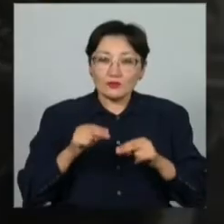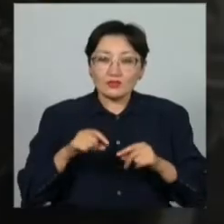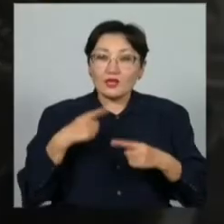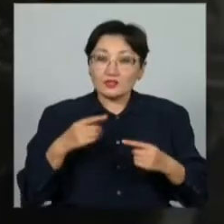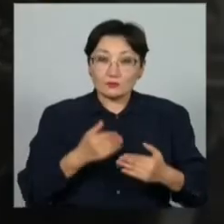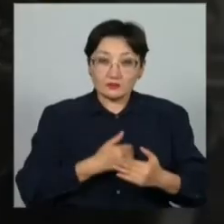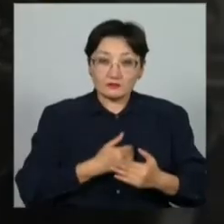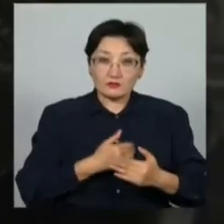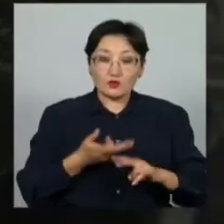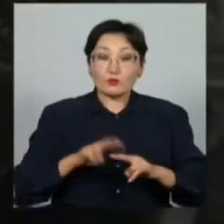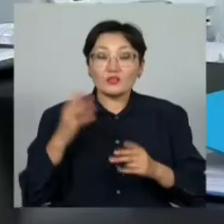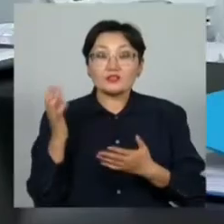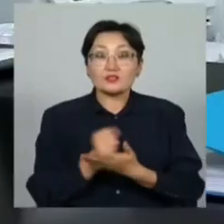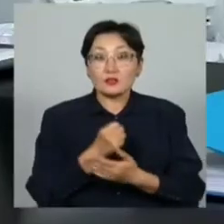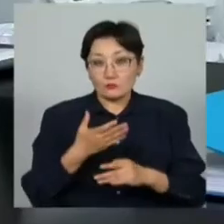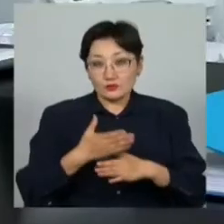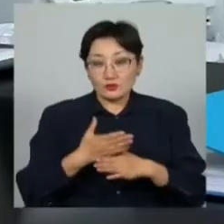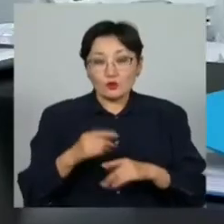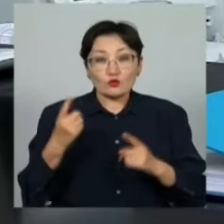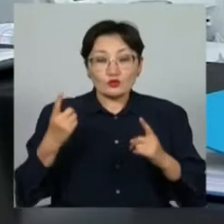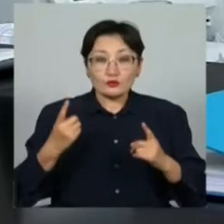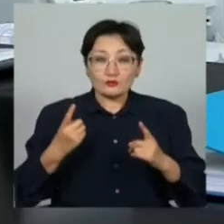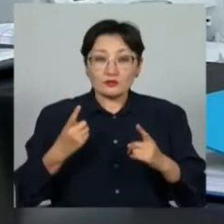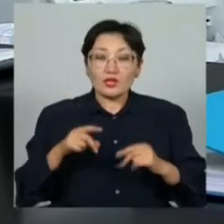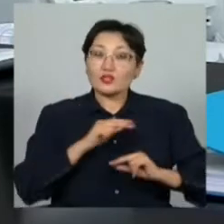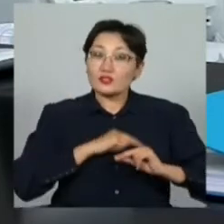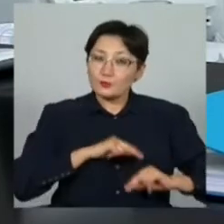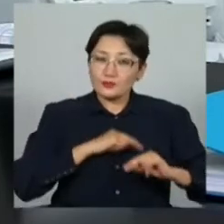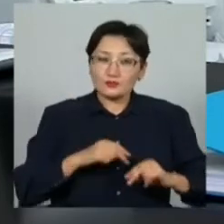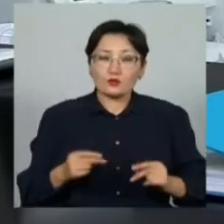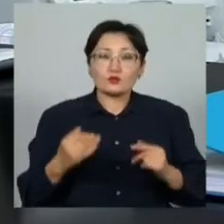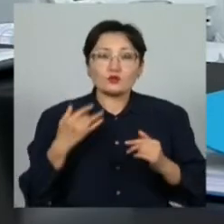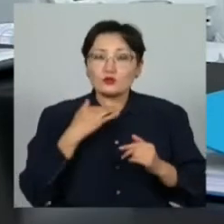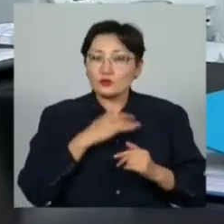айтқым келеді. Бұл жетістіктің арқасында үлкен еңбектер, үлкен